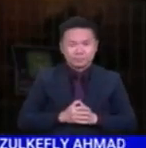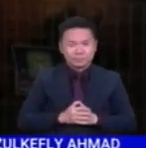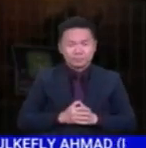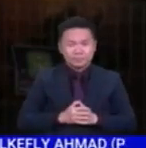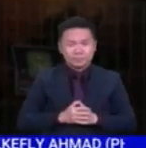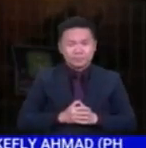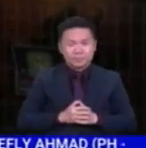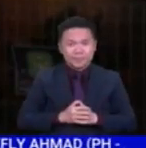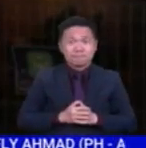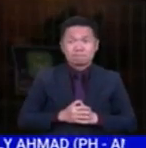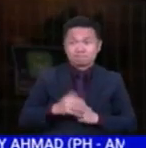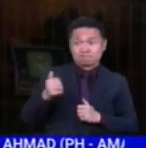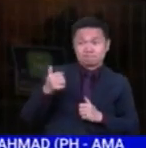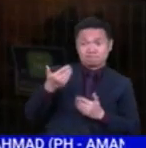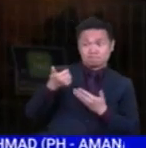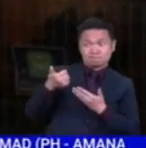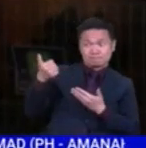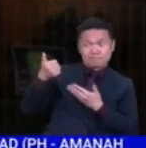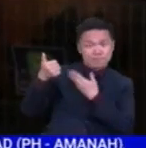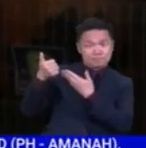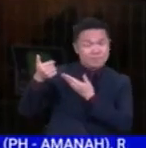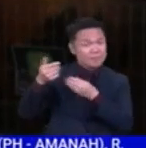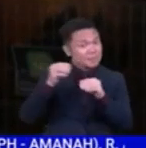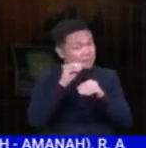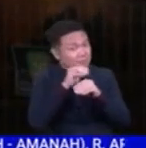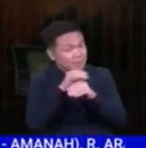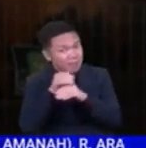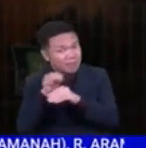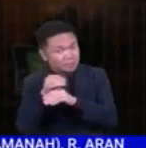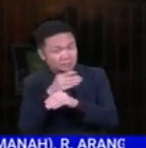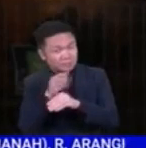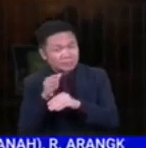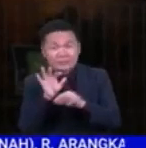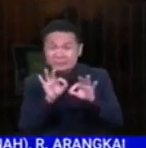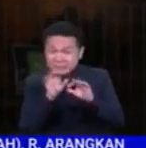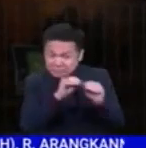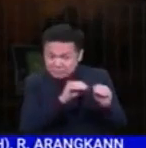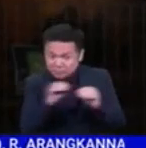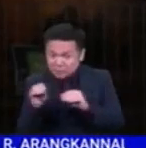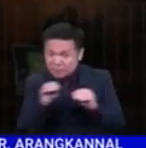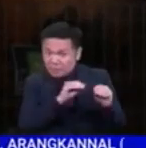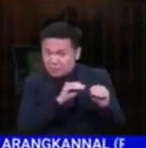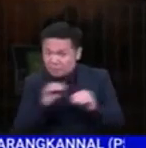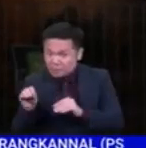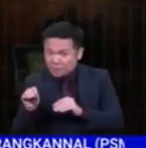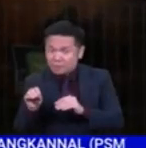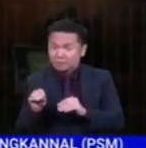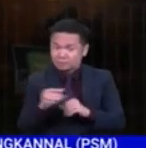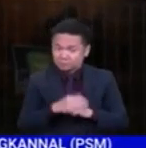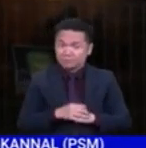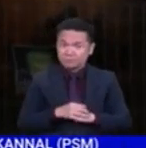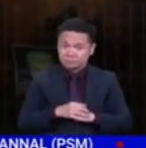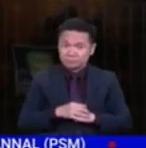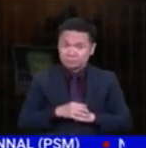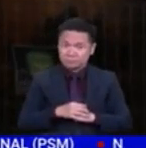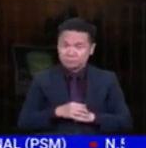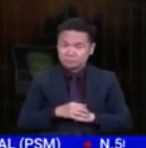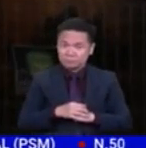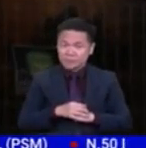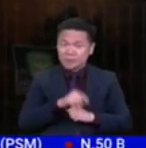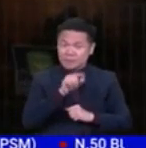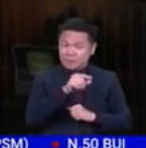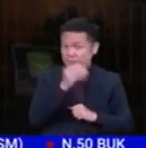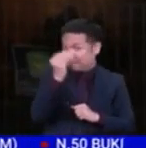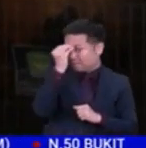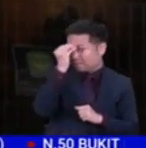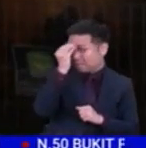pihak berkuasa turut memberi nasihat pada para penduduk yang mungkin terpaksa dipindahkan, perlu memberitahu pada pihak